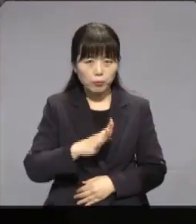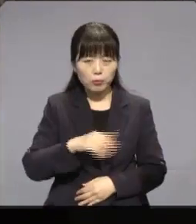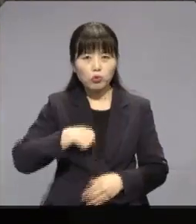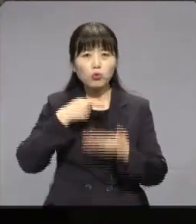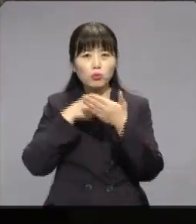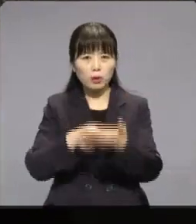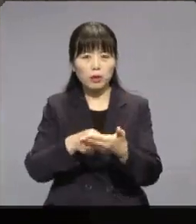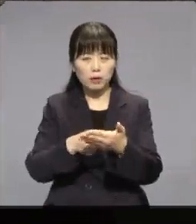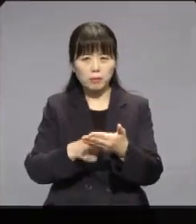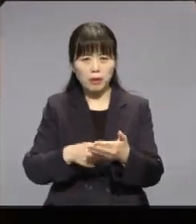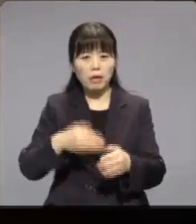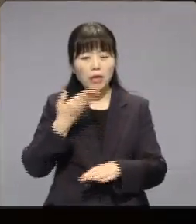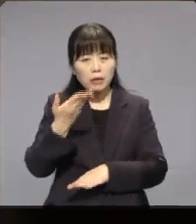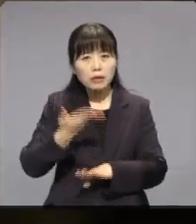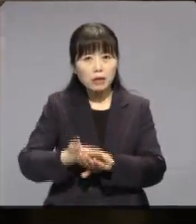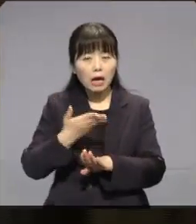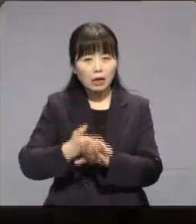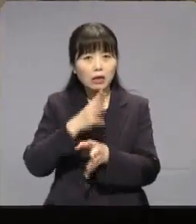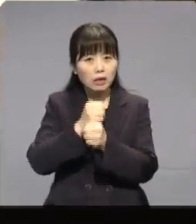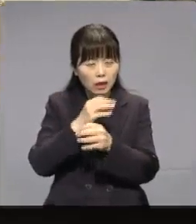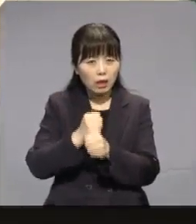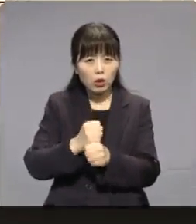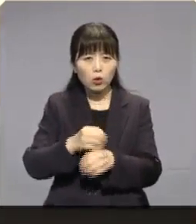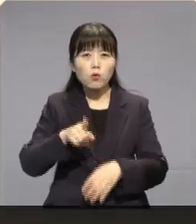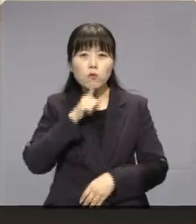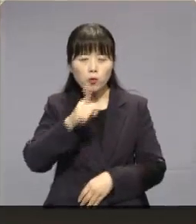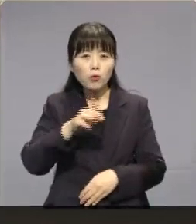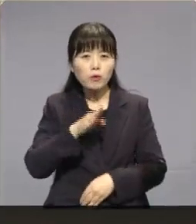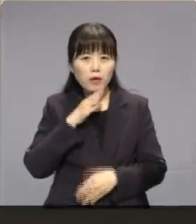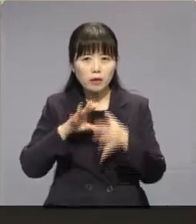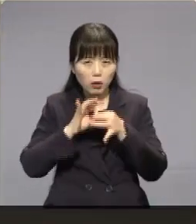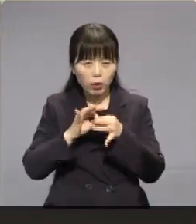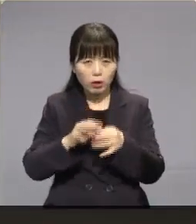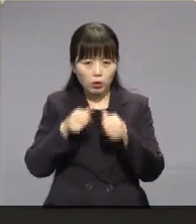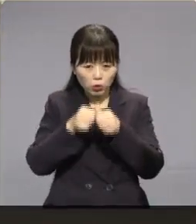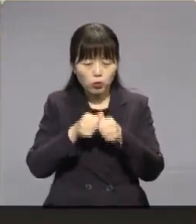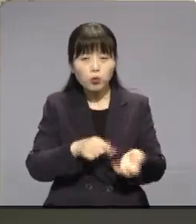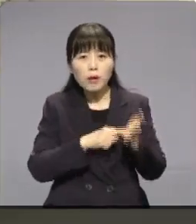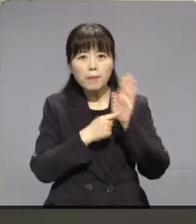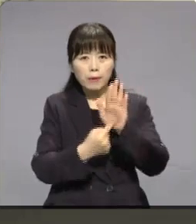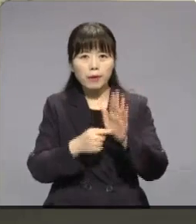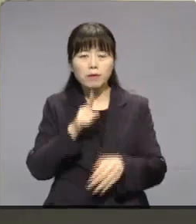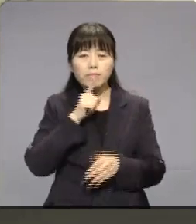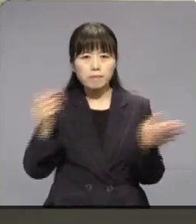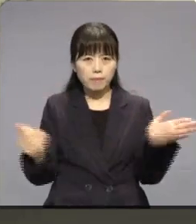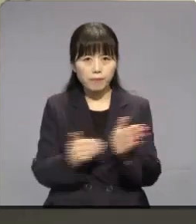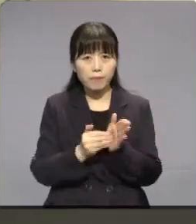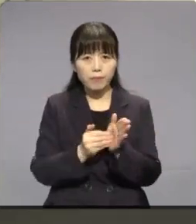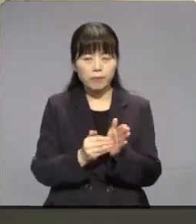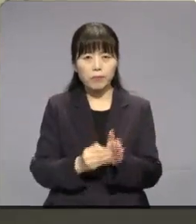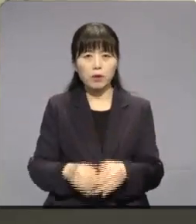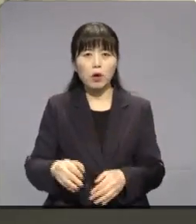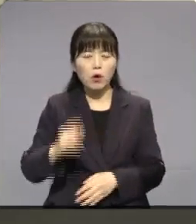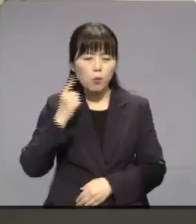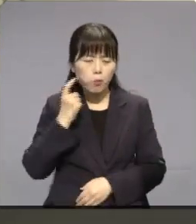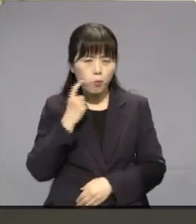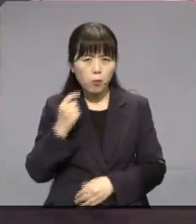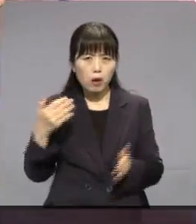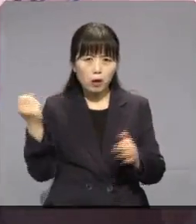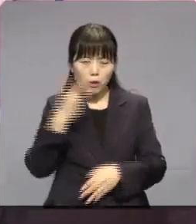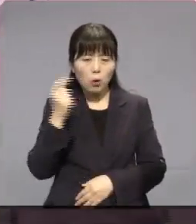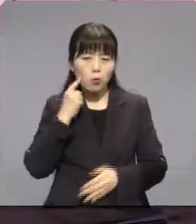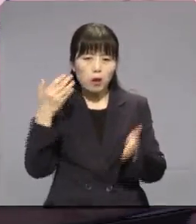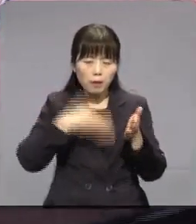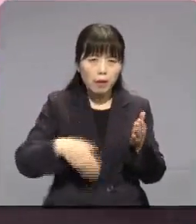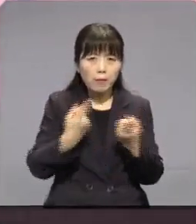주장하며 다음 기일에 공소 사실에 관한 의견을 구체적으로 밝히겠다고 말했습니다 공갈과 공갈 미수